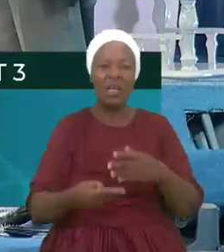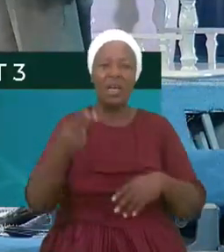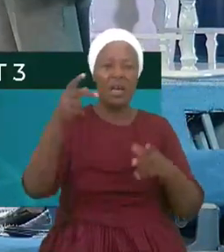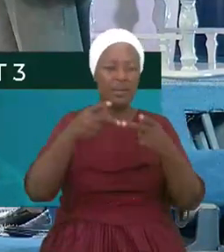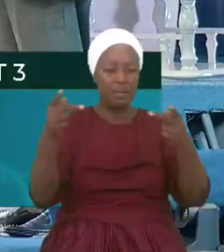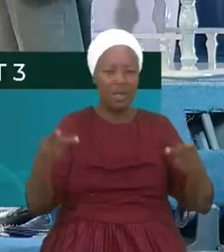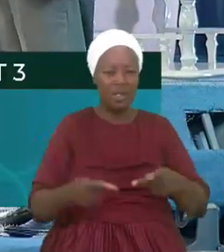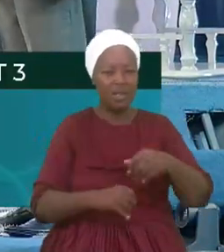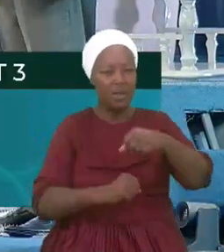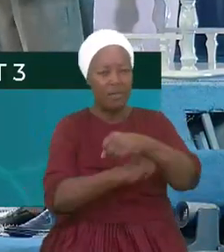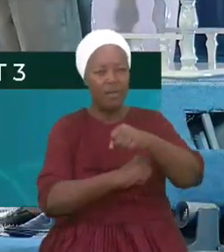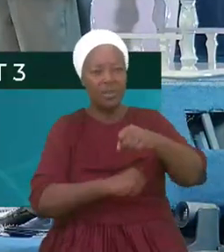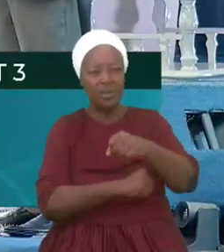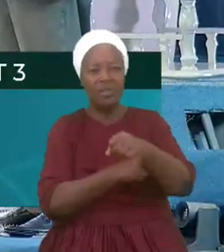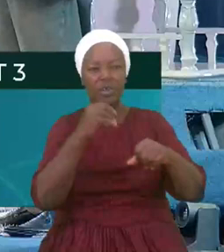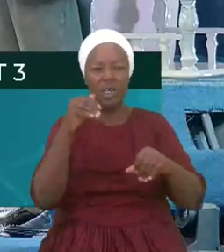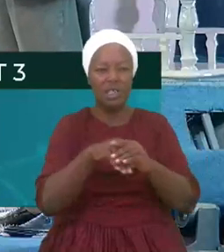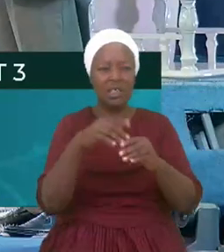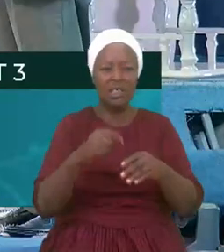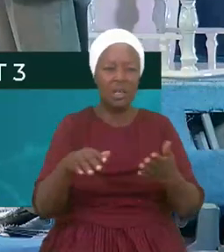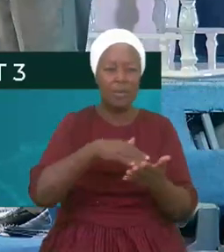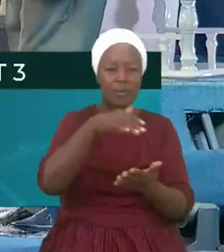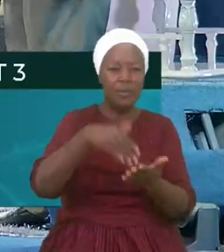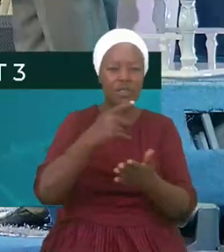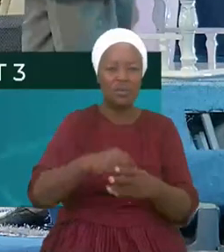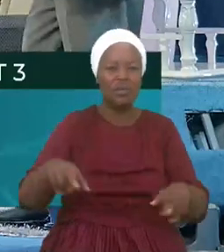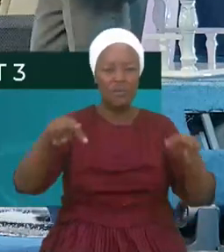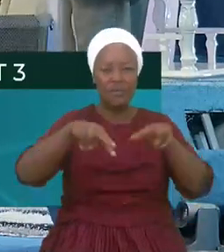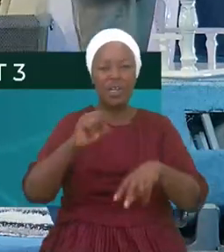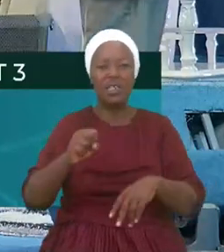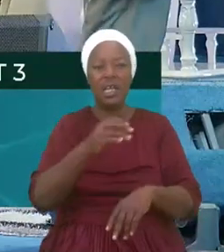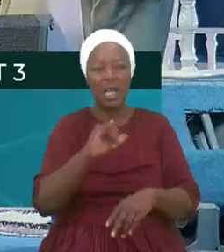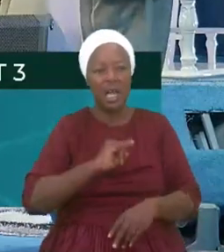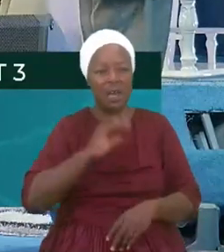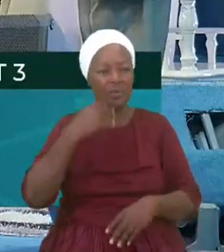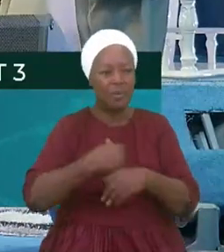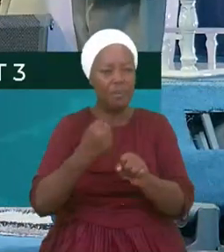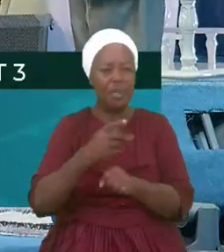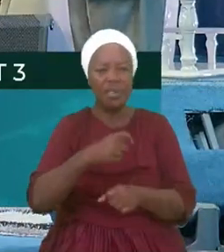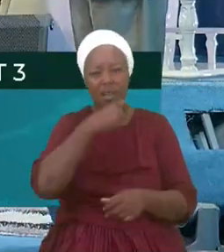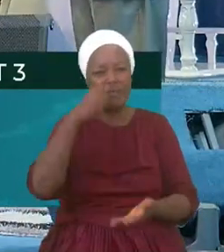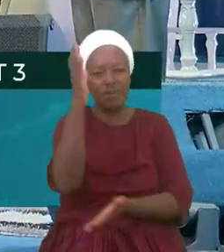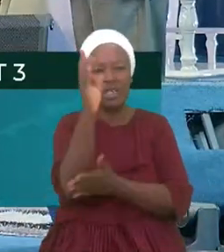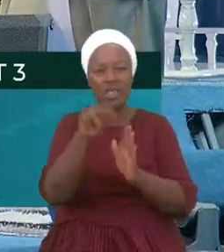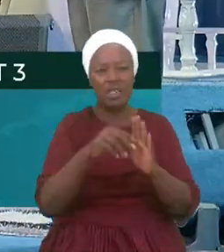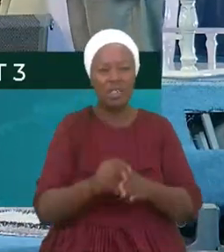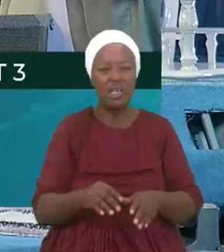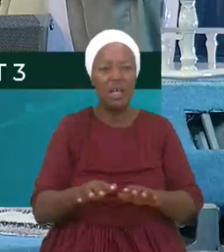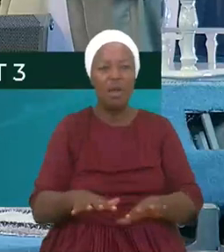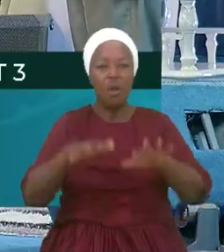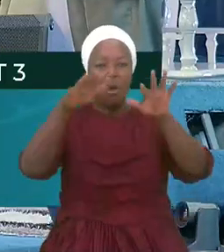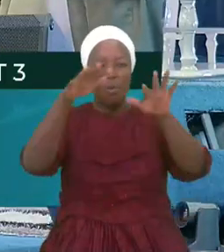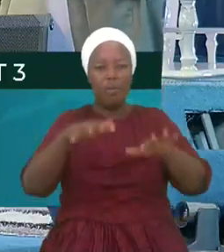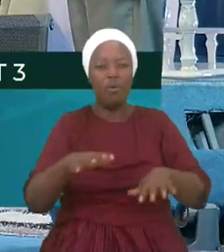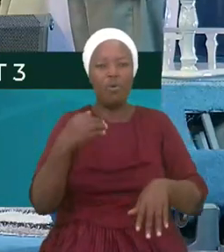je ferai jaillir des fleuves sur les collines et des sous au milieu des vallées